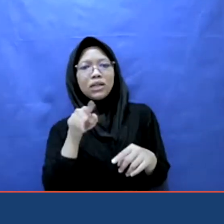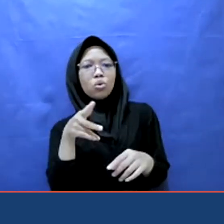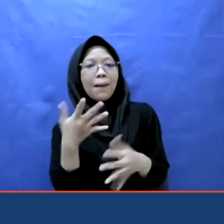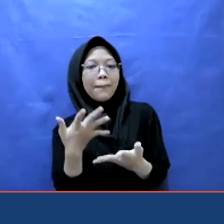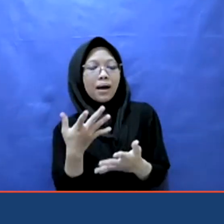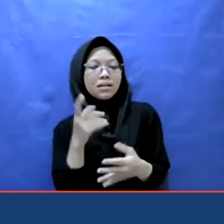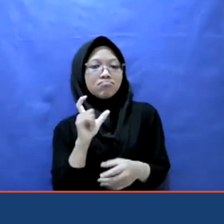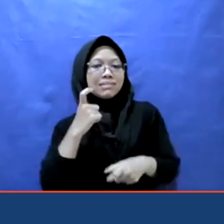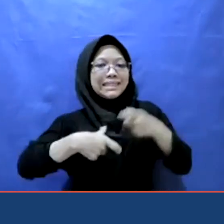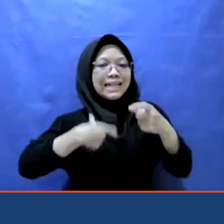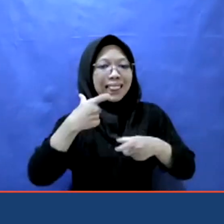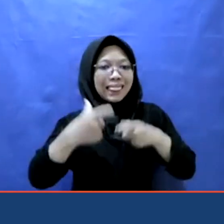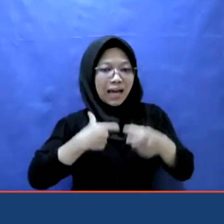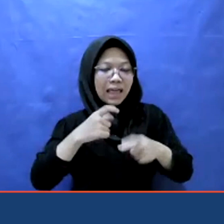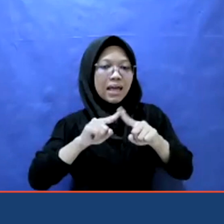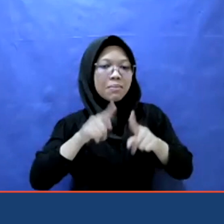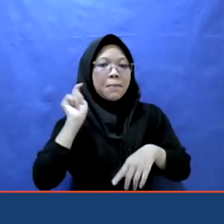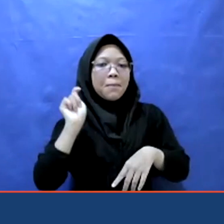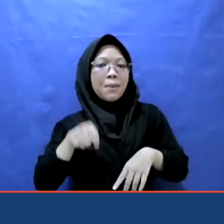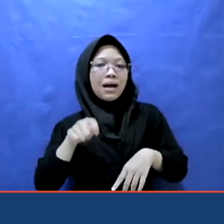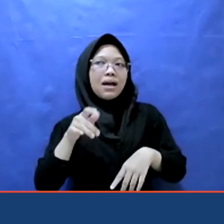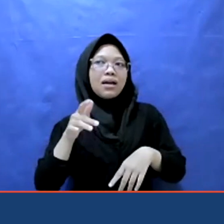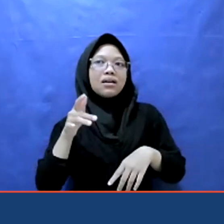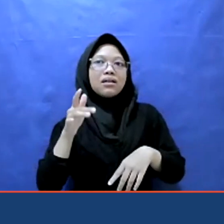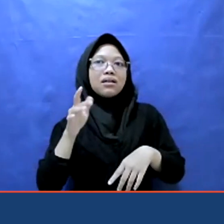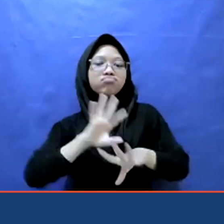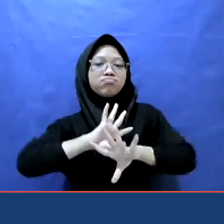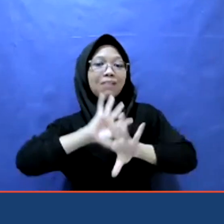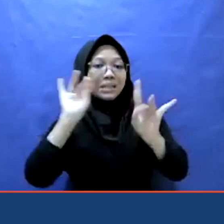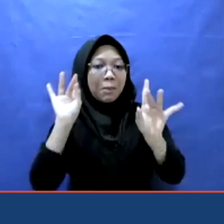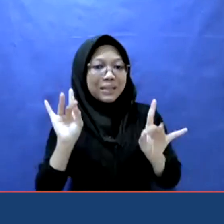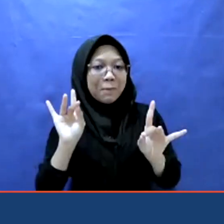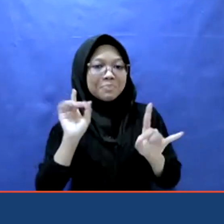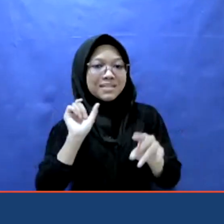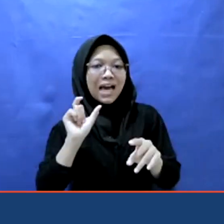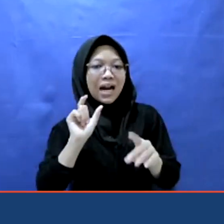of sensory Hai mungkin kalau saya Tunjukkan